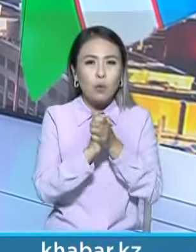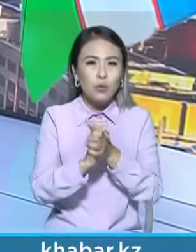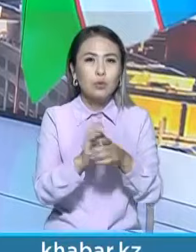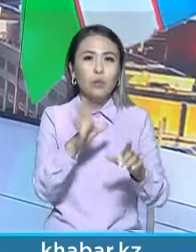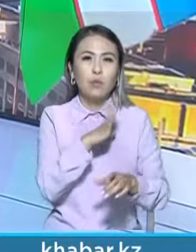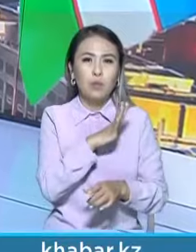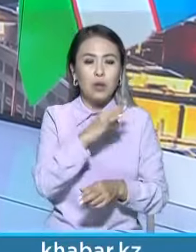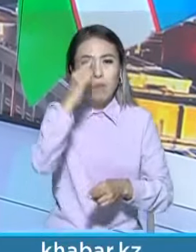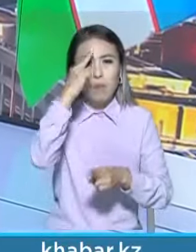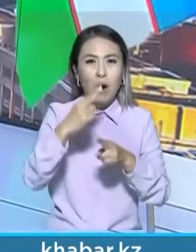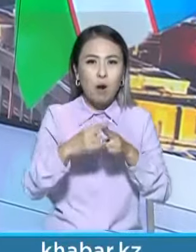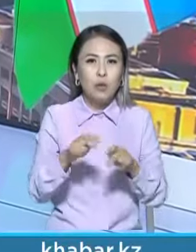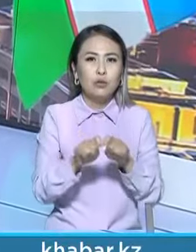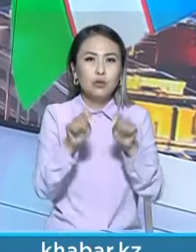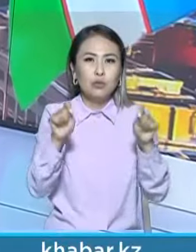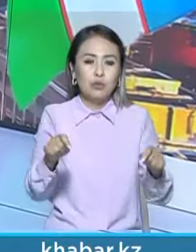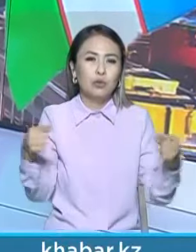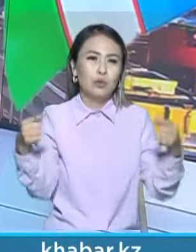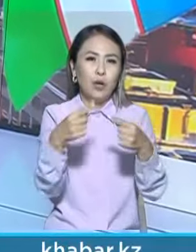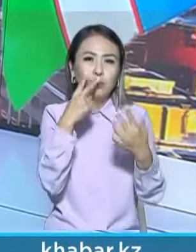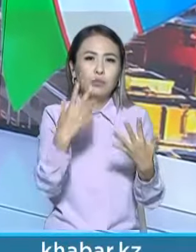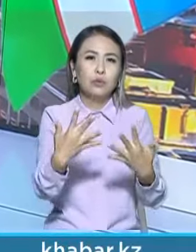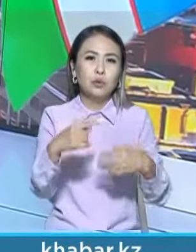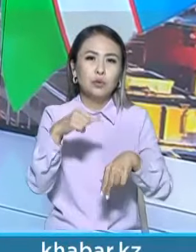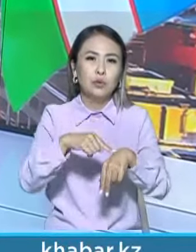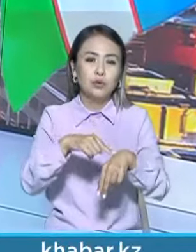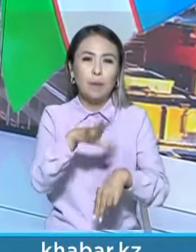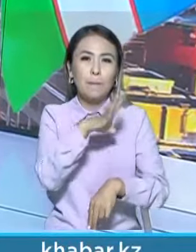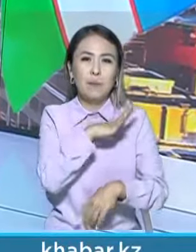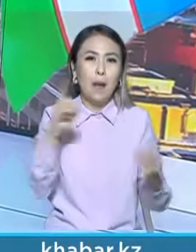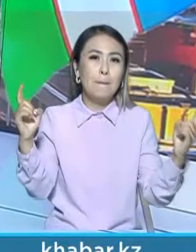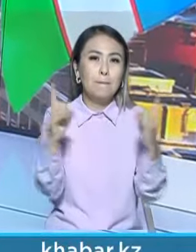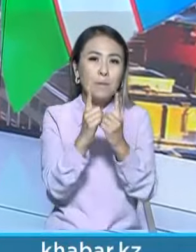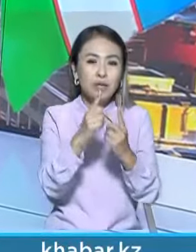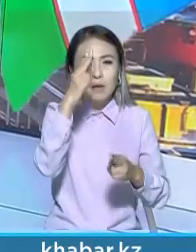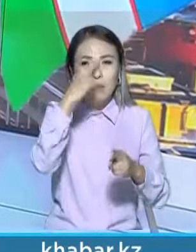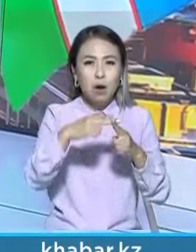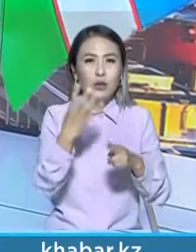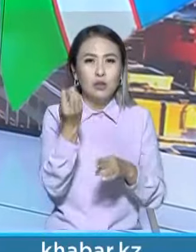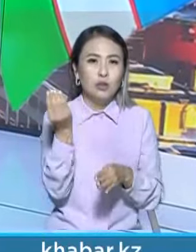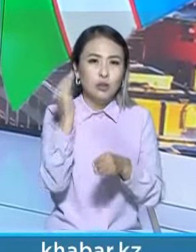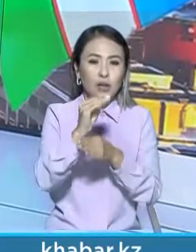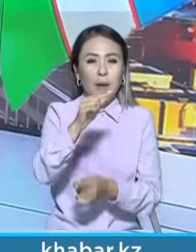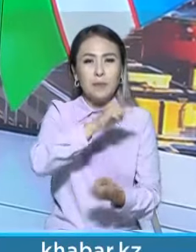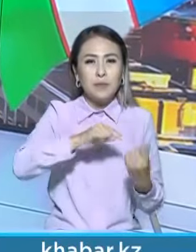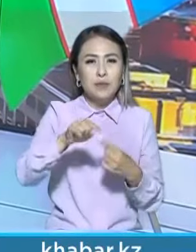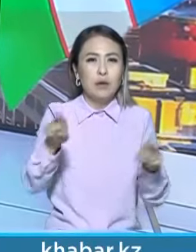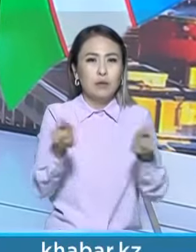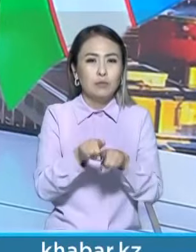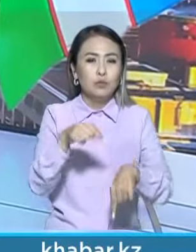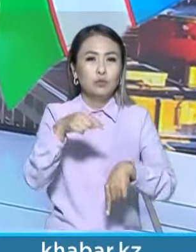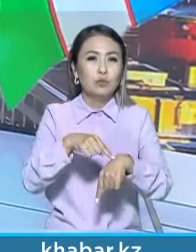ықылас, бауырластық рух анық сезіліп тұрды. Басқосуда бауырмалдықтан бөлек іскерліктің де лебі